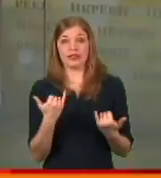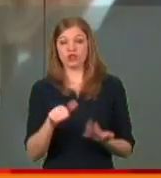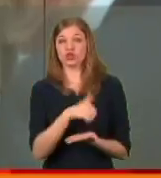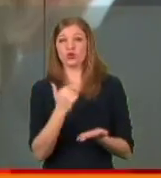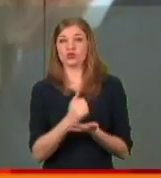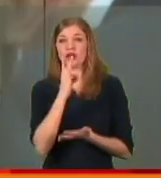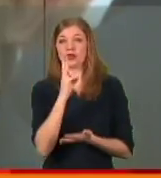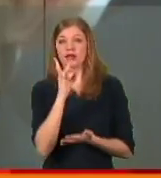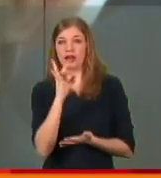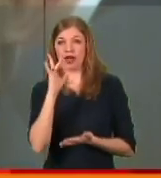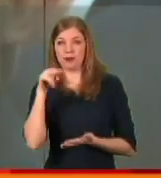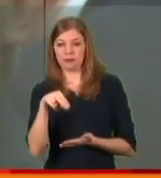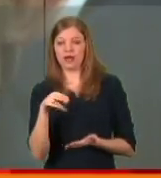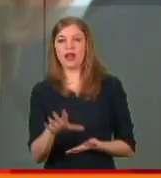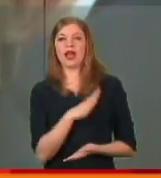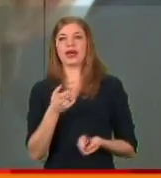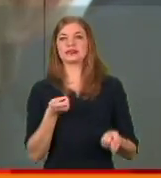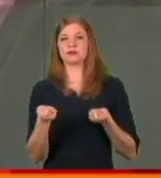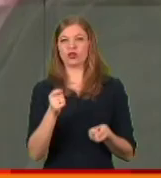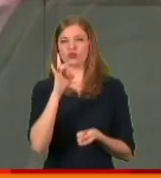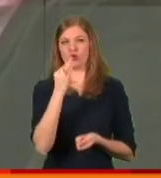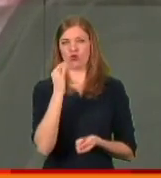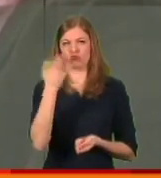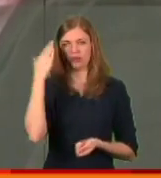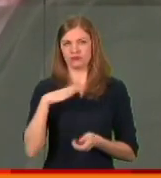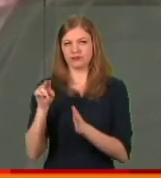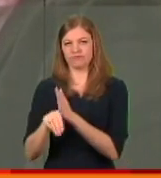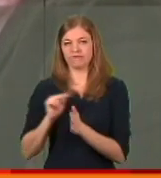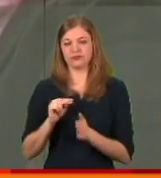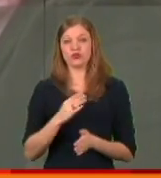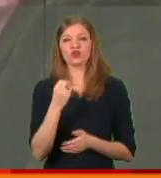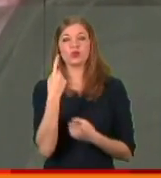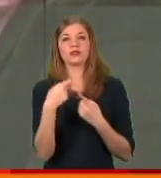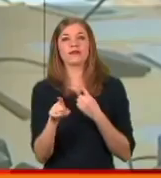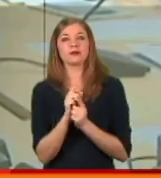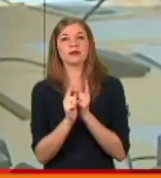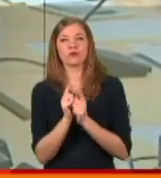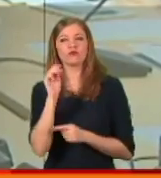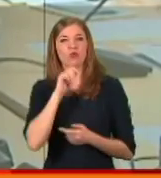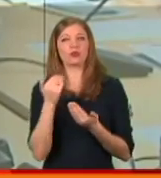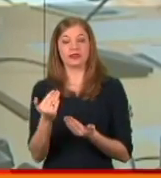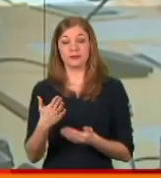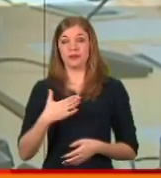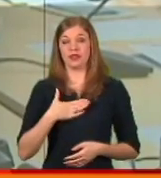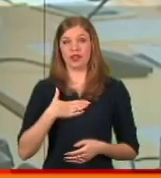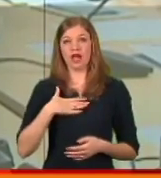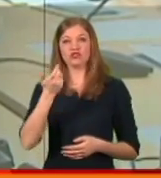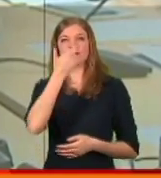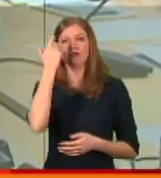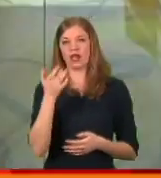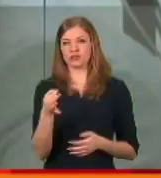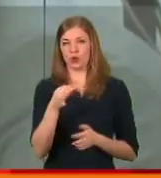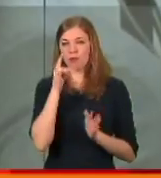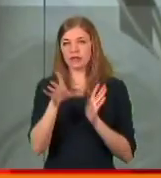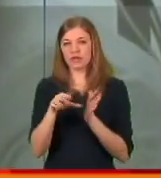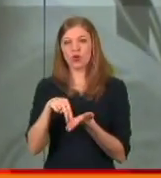нинішній очільник НКРКП, екс-менеджер корпорації «Рошен». Ще одна відмінність реформи по-українському. Наші власники